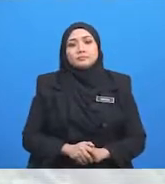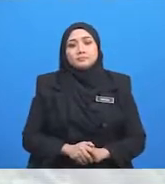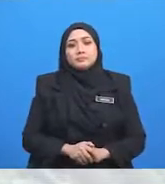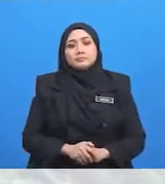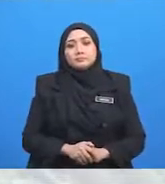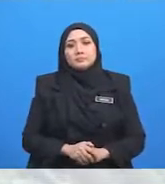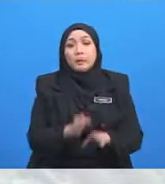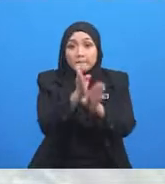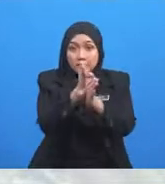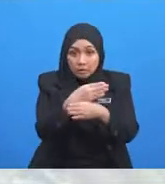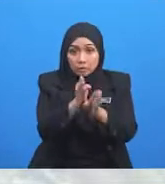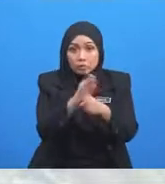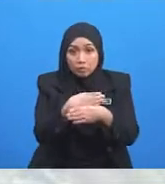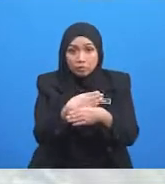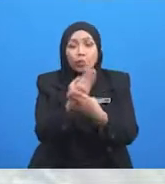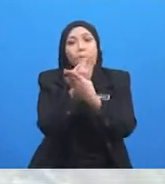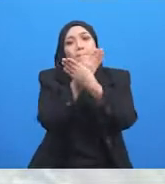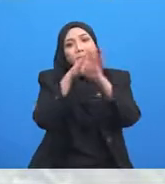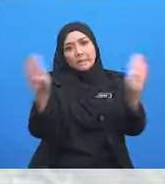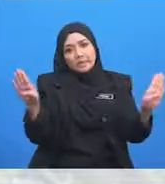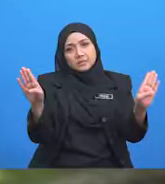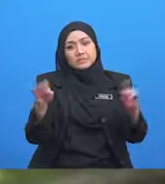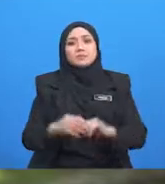tentulah bentuknya bebas.